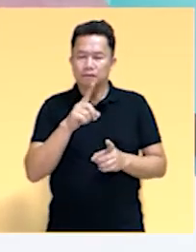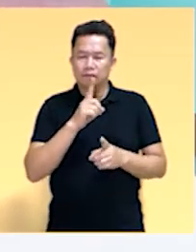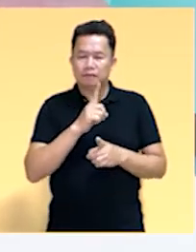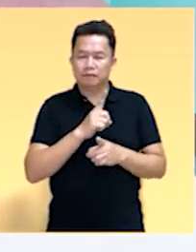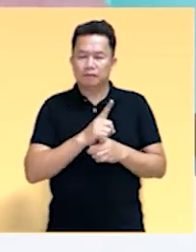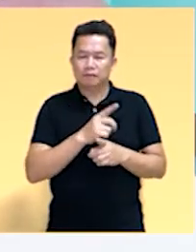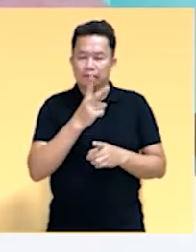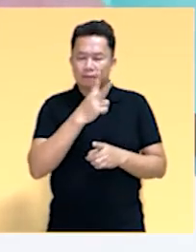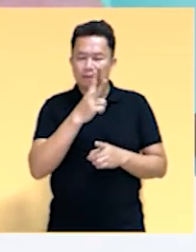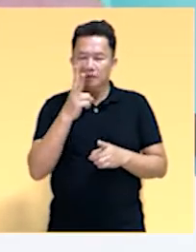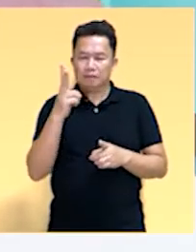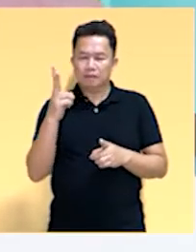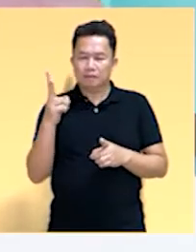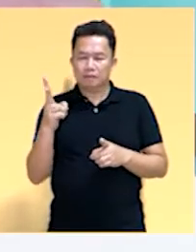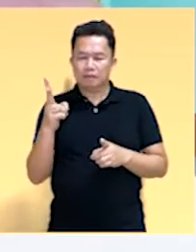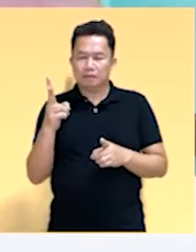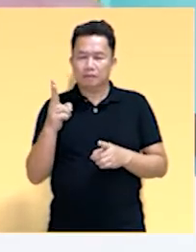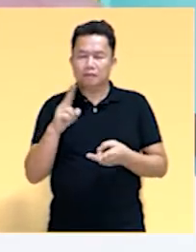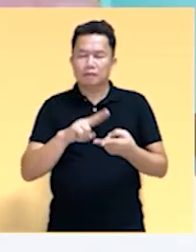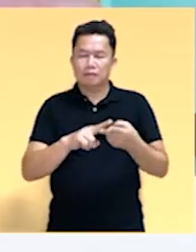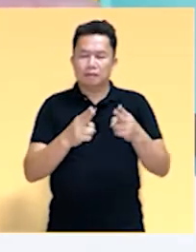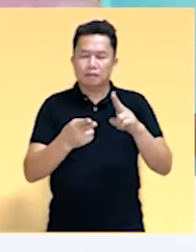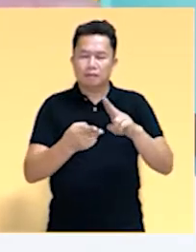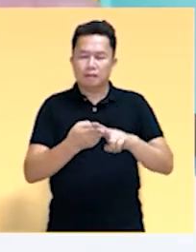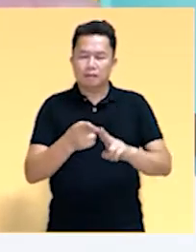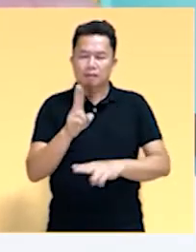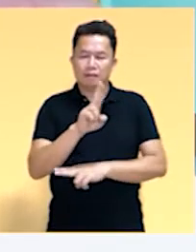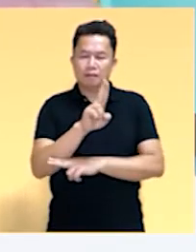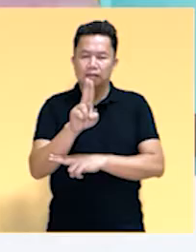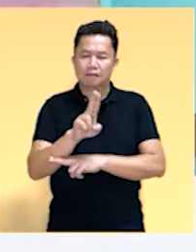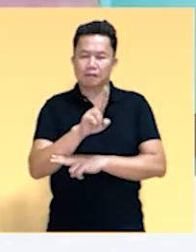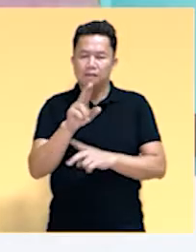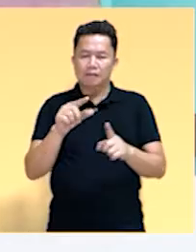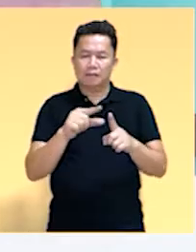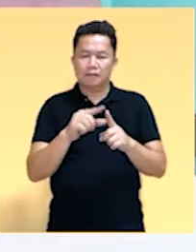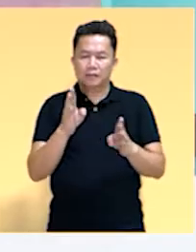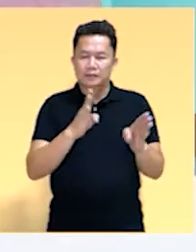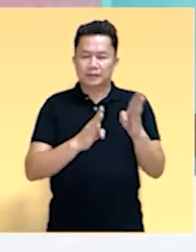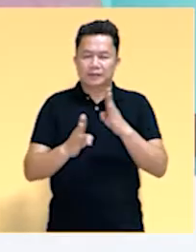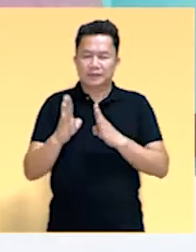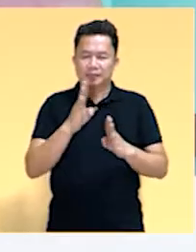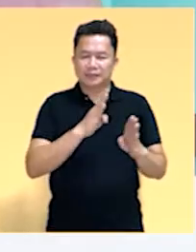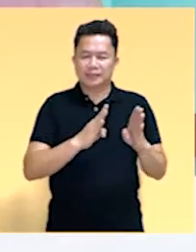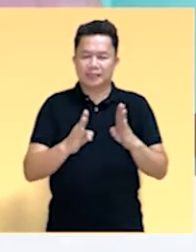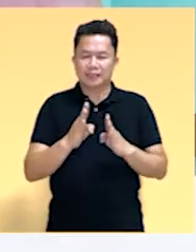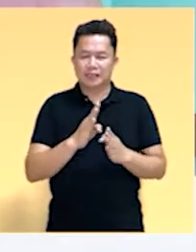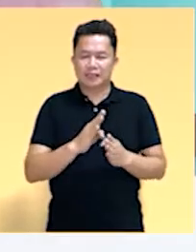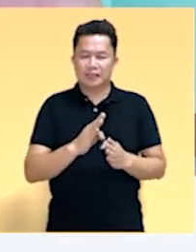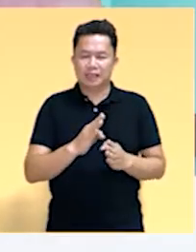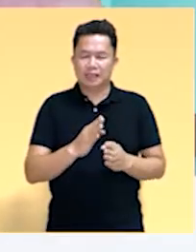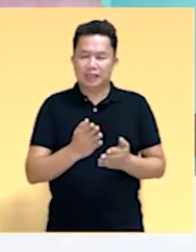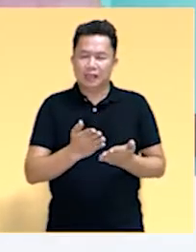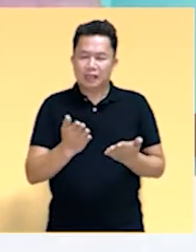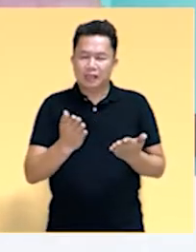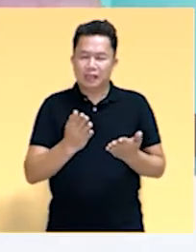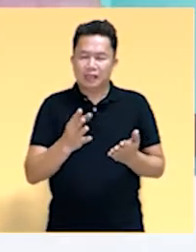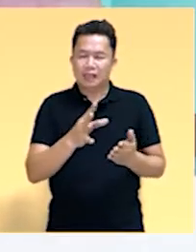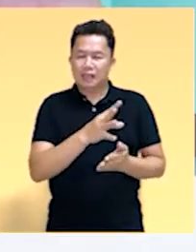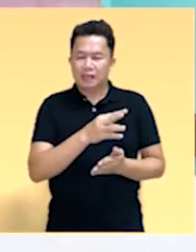ding makita kung anong mga numbers na ginamit sa word problem at para saan ang mga